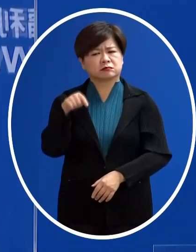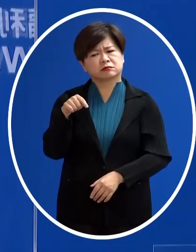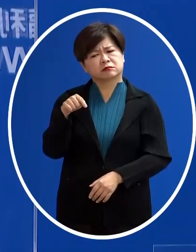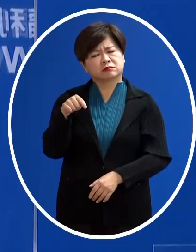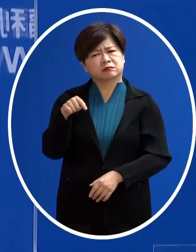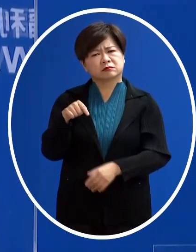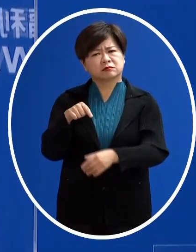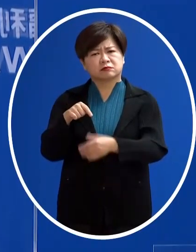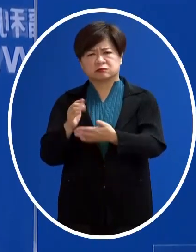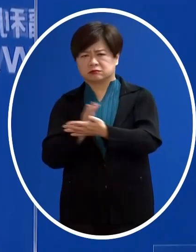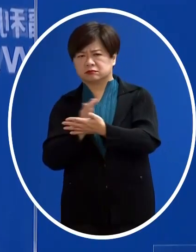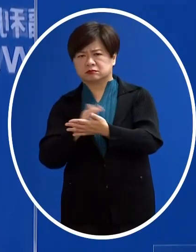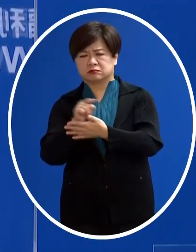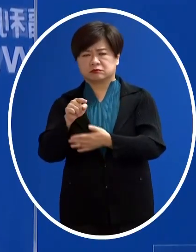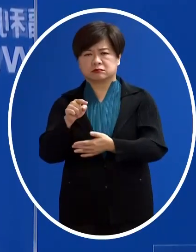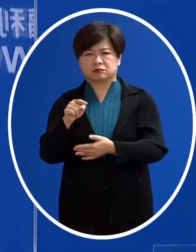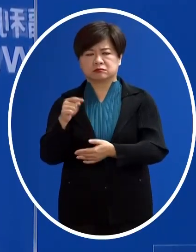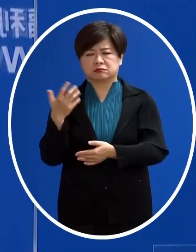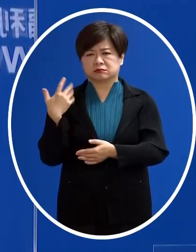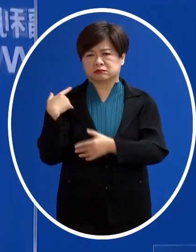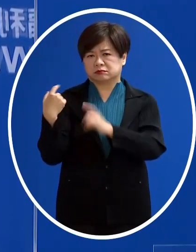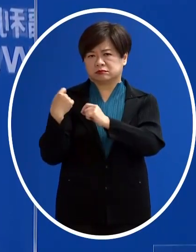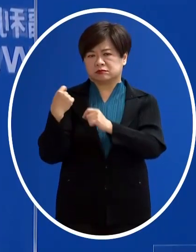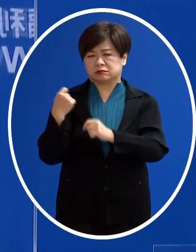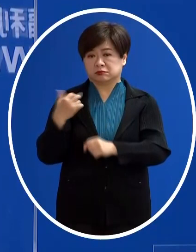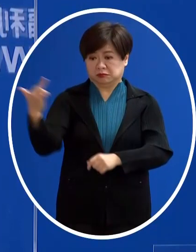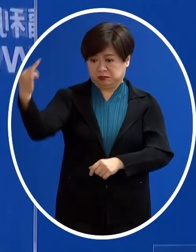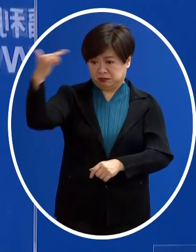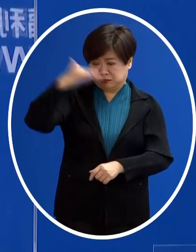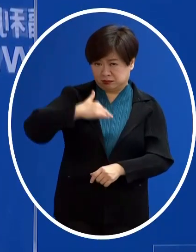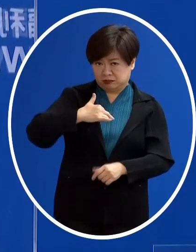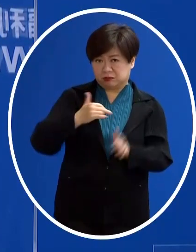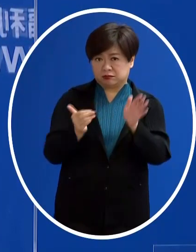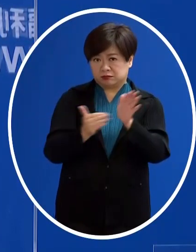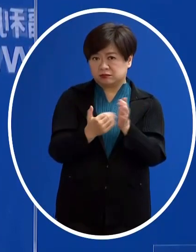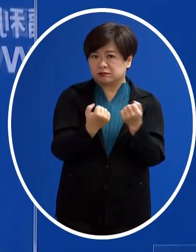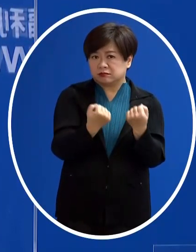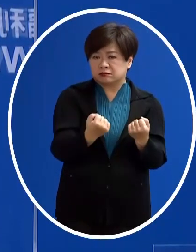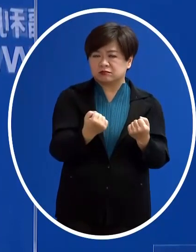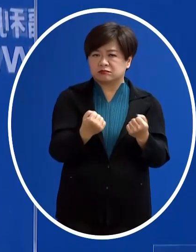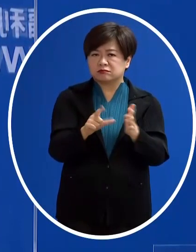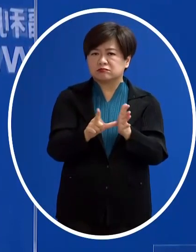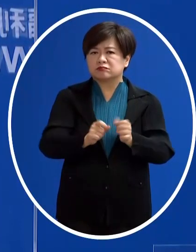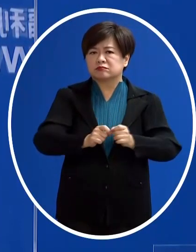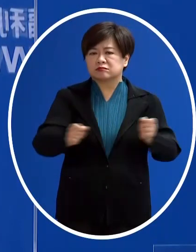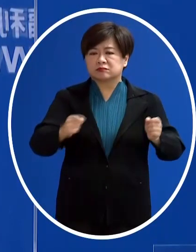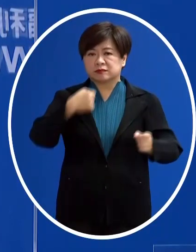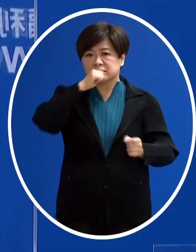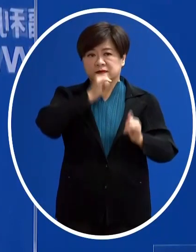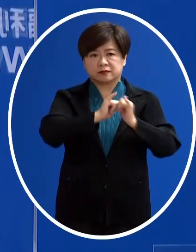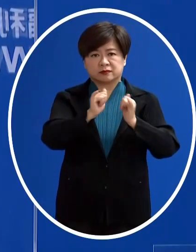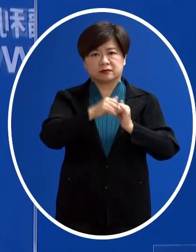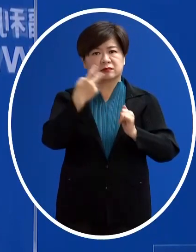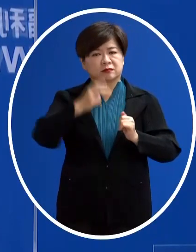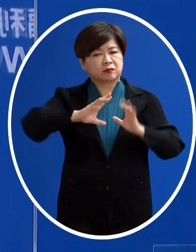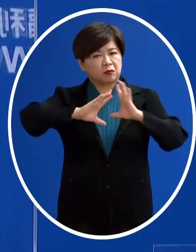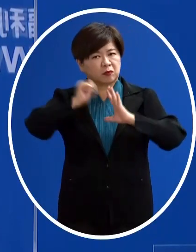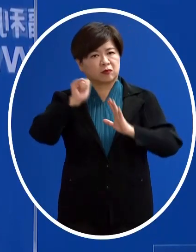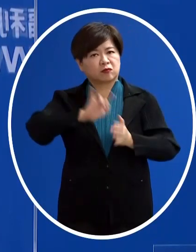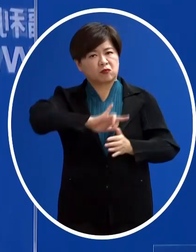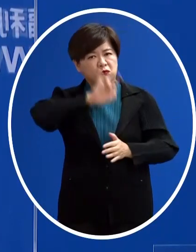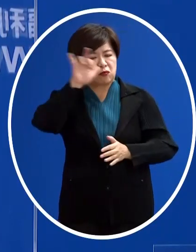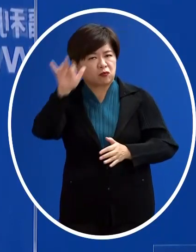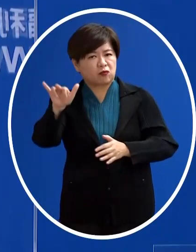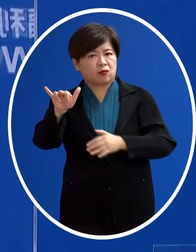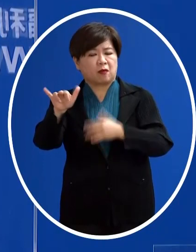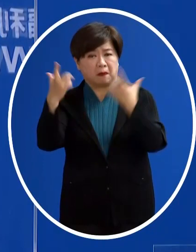前前一阵子返回台湾之后。在台湾待了一阵子的这个国人陆续返回侨居